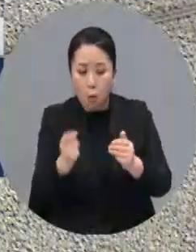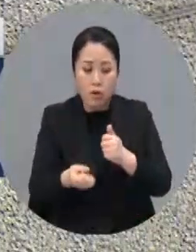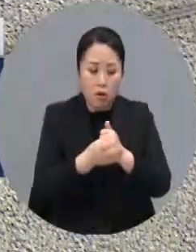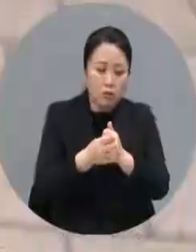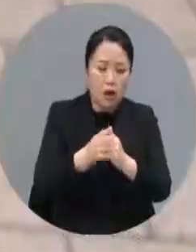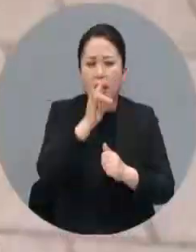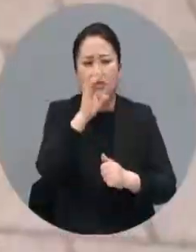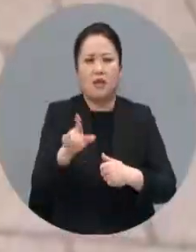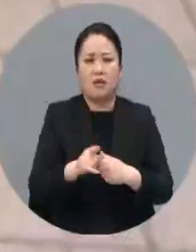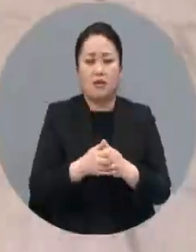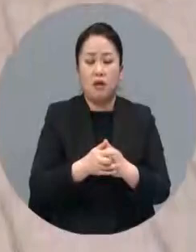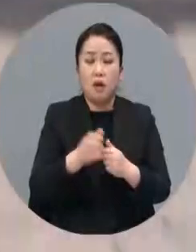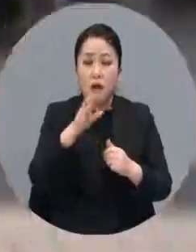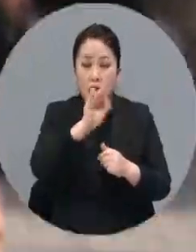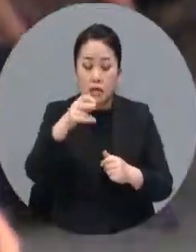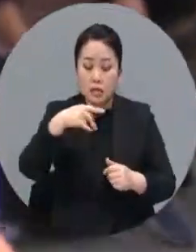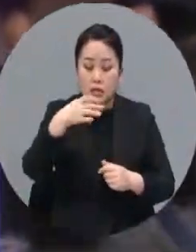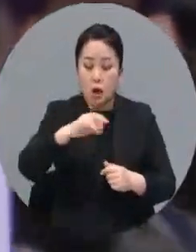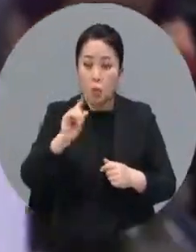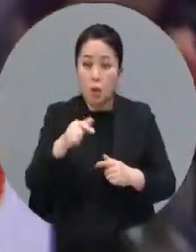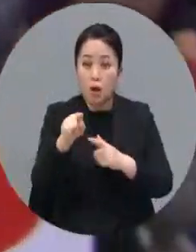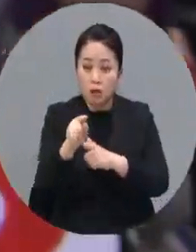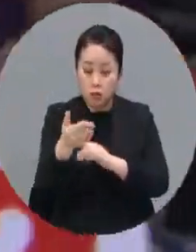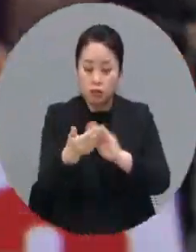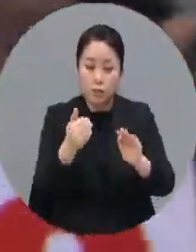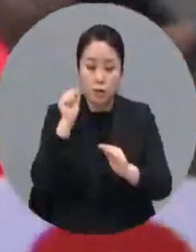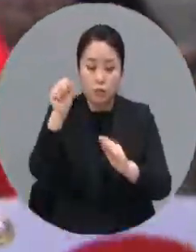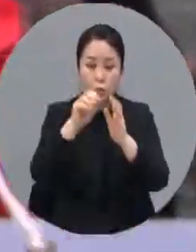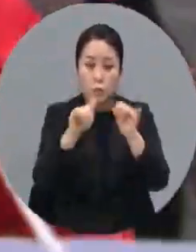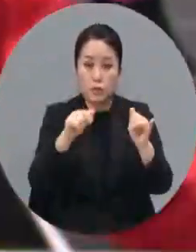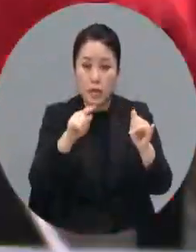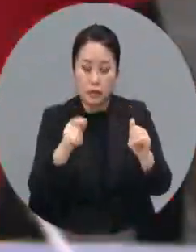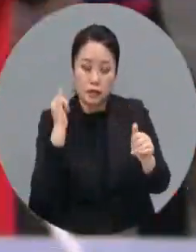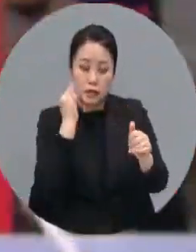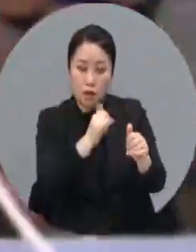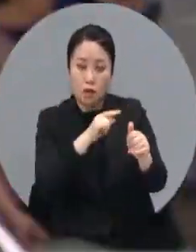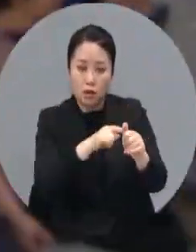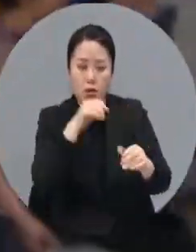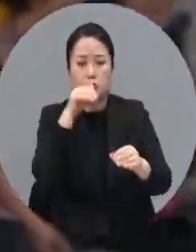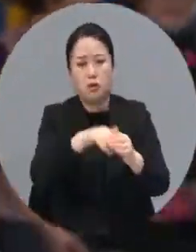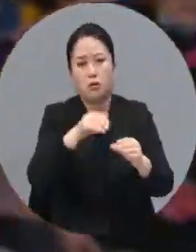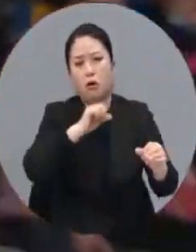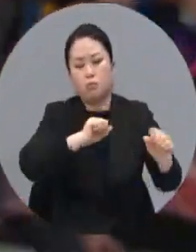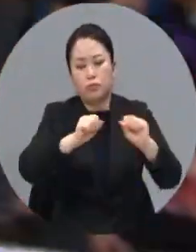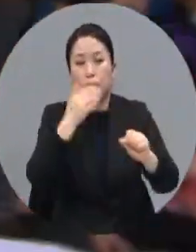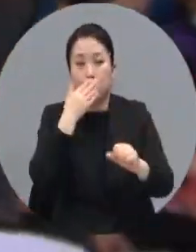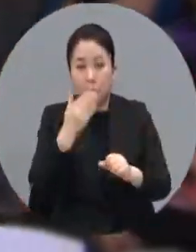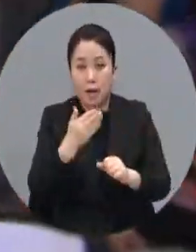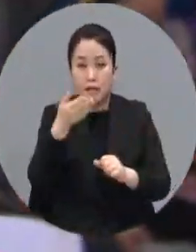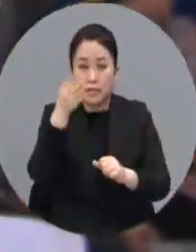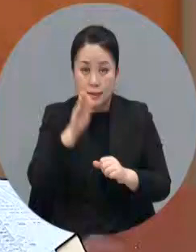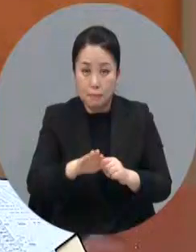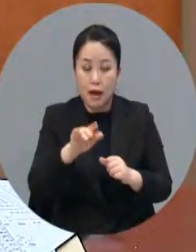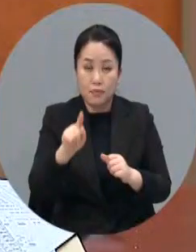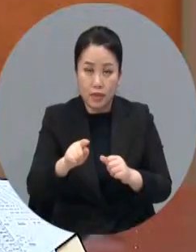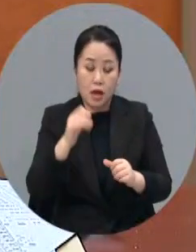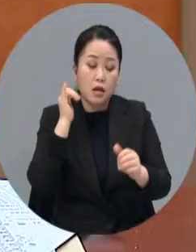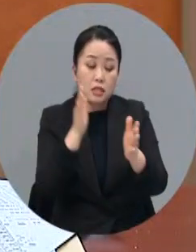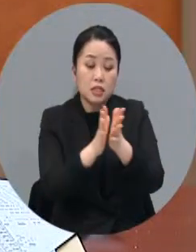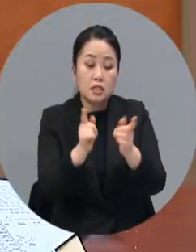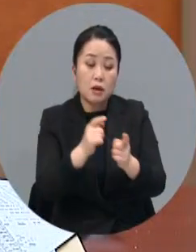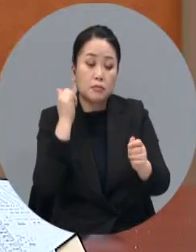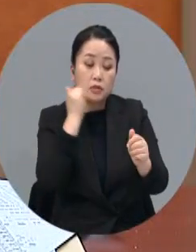됩니다. 이 당시 이성건 예비 후보는 전화를 걸어 선거 운동을 할 수 있지만 이때 관계자에게 전화를 건